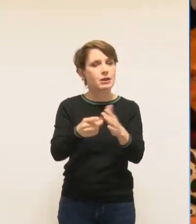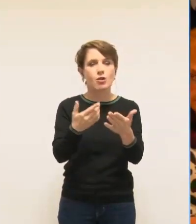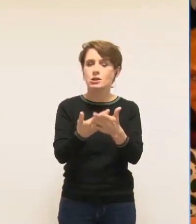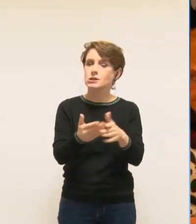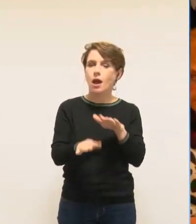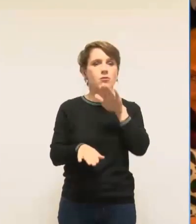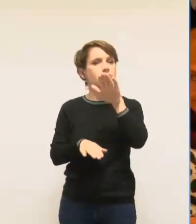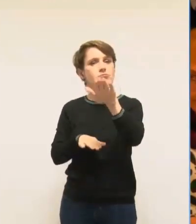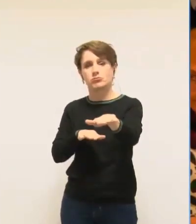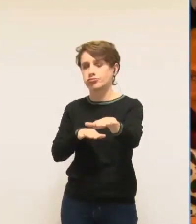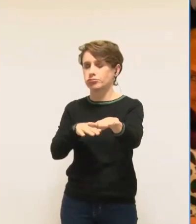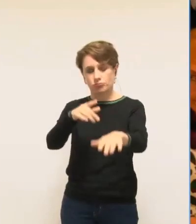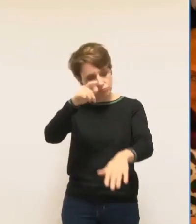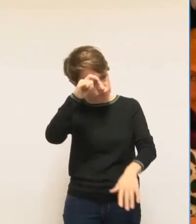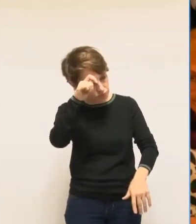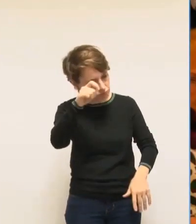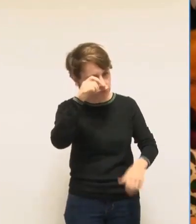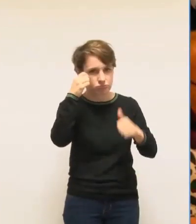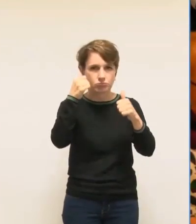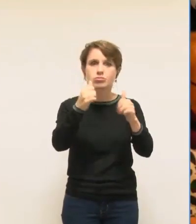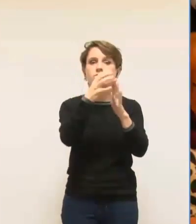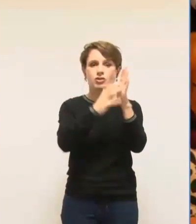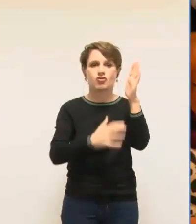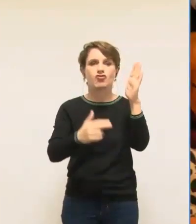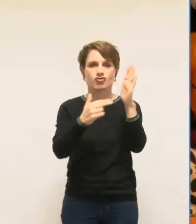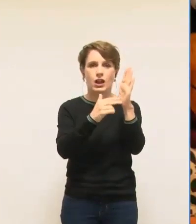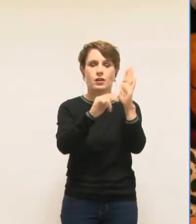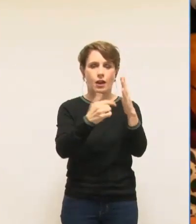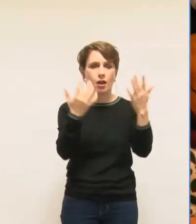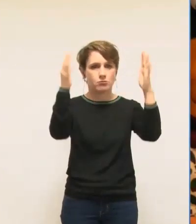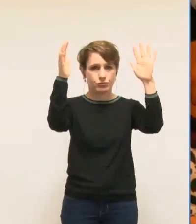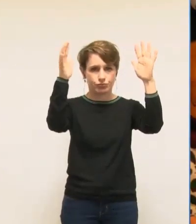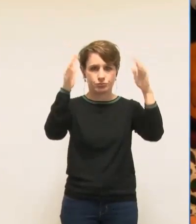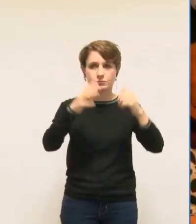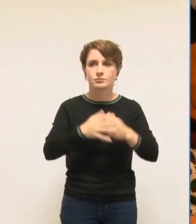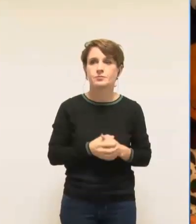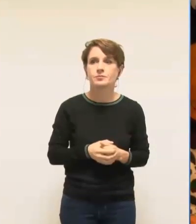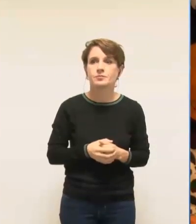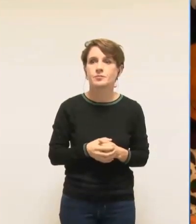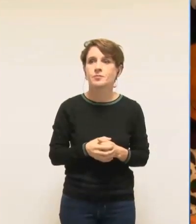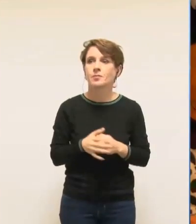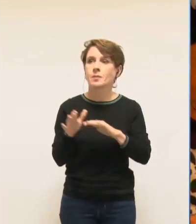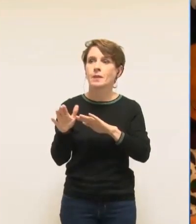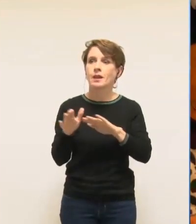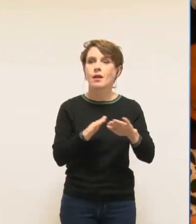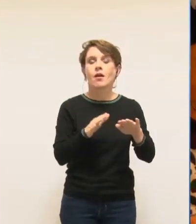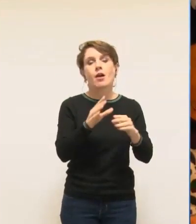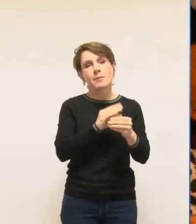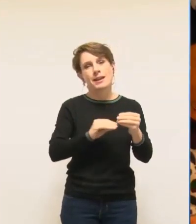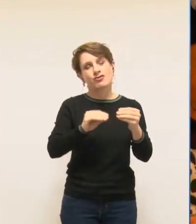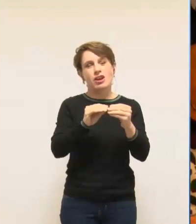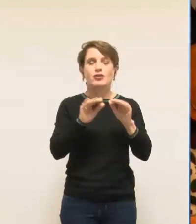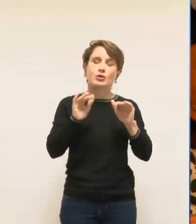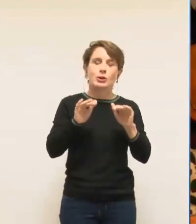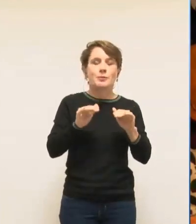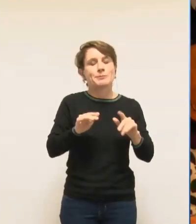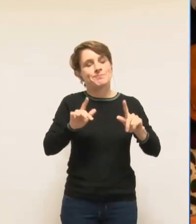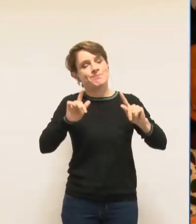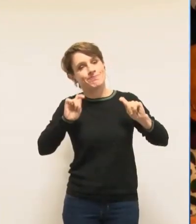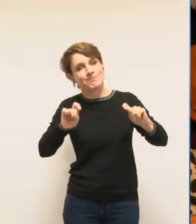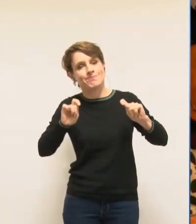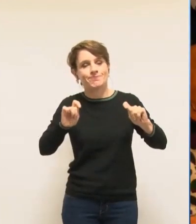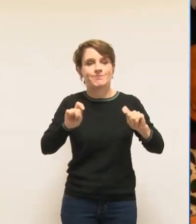par l'existence de cette charte. Mais je terminerai par un petit bémol. En